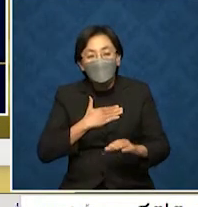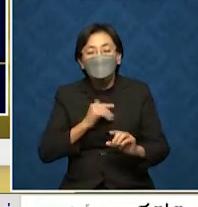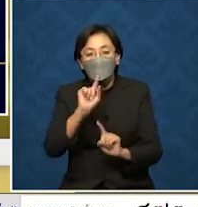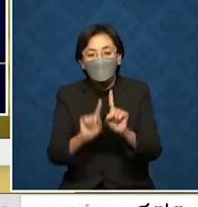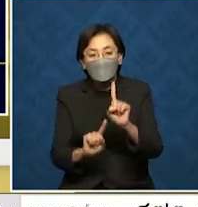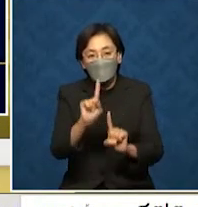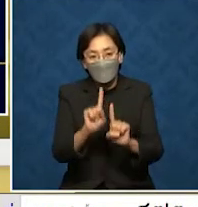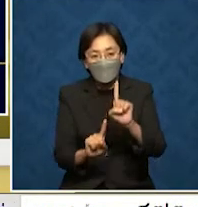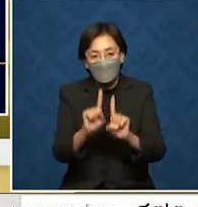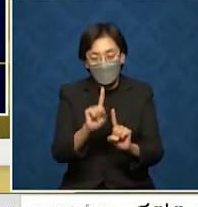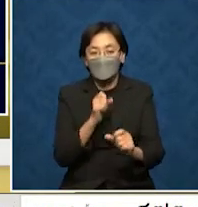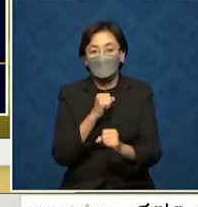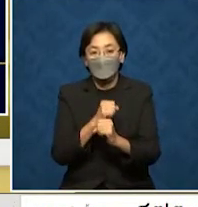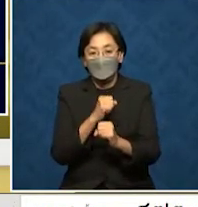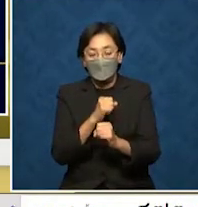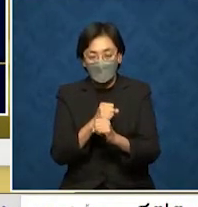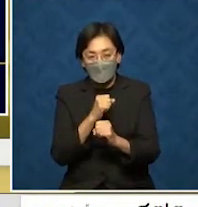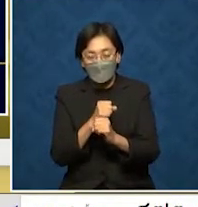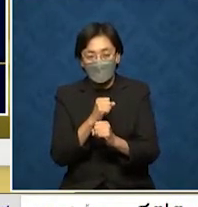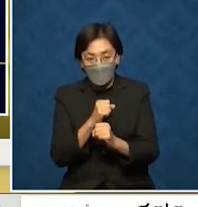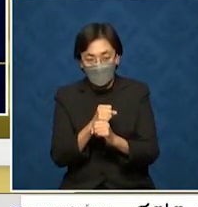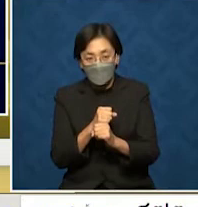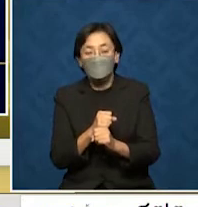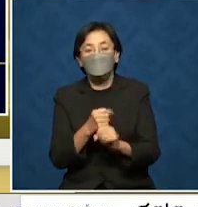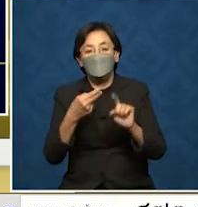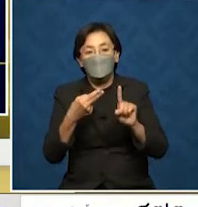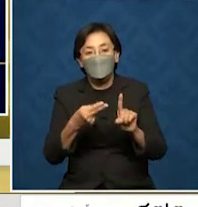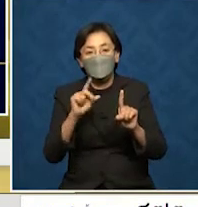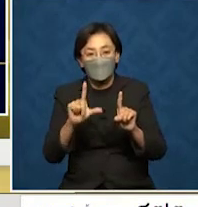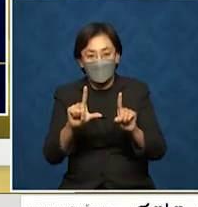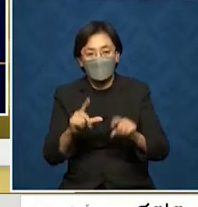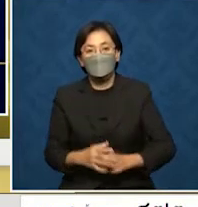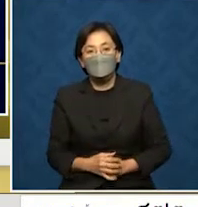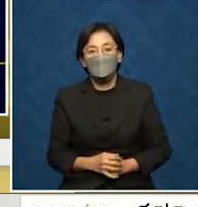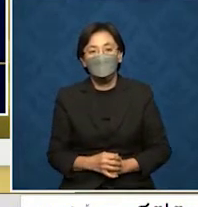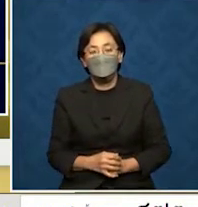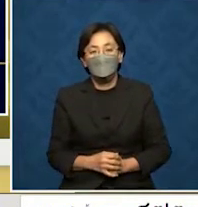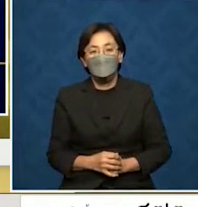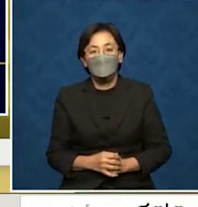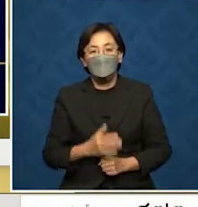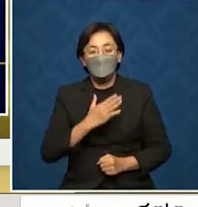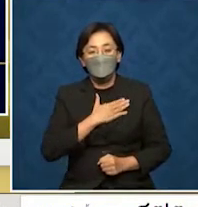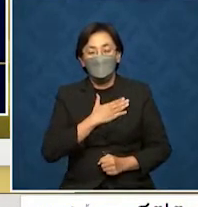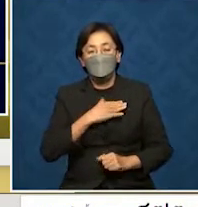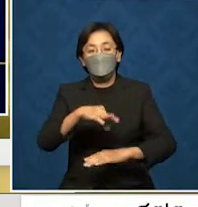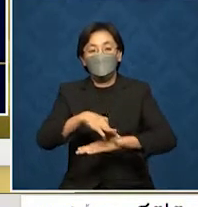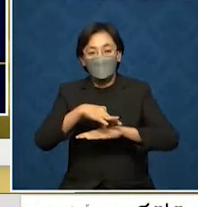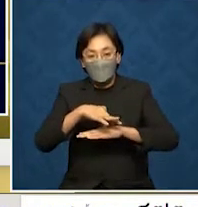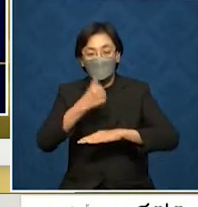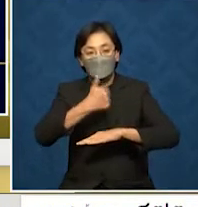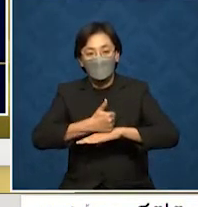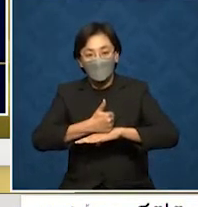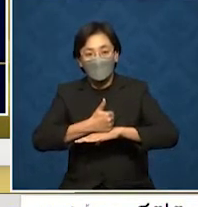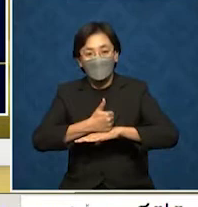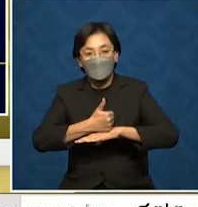ต้องดำเนินการตรงนี้ให้ได้ 10,000 ล้านก่อนที่ผมมาดำรงตำแหน่งรัฐมนตรีว่า